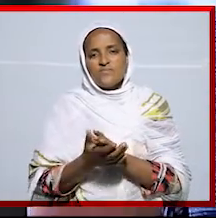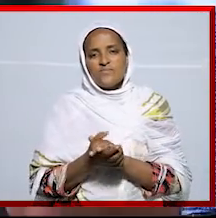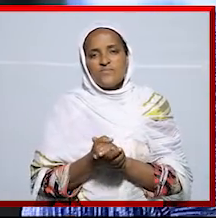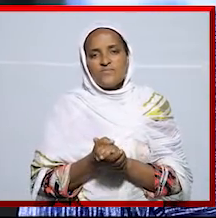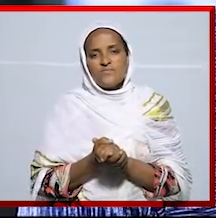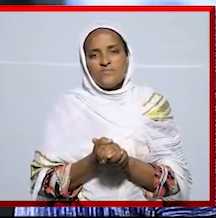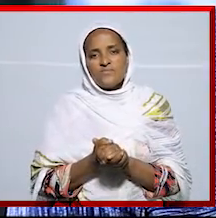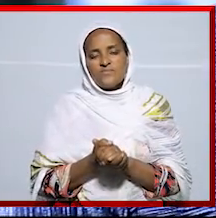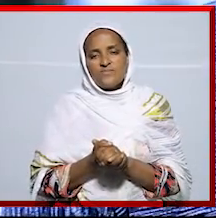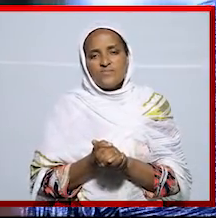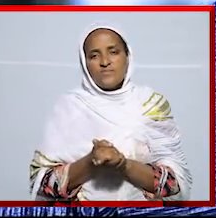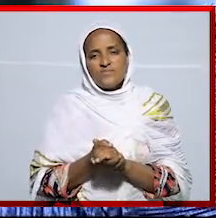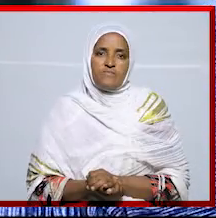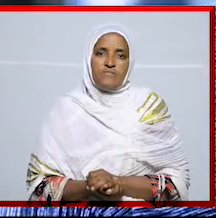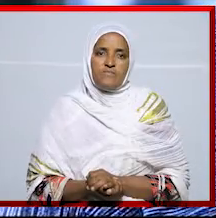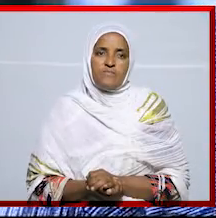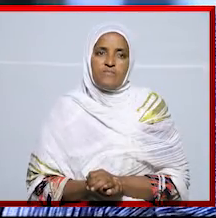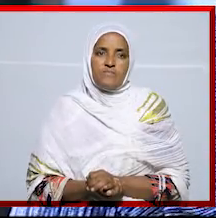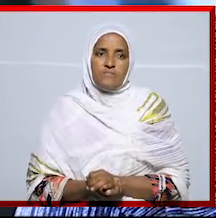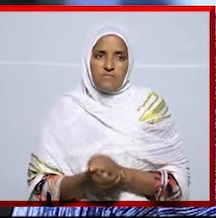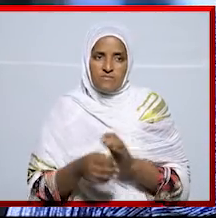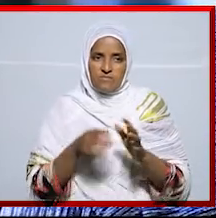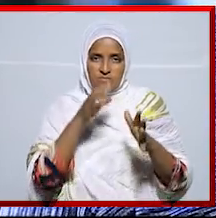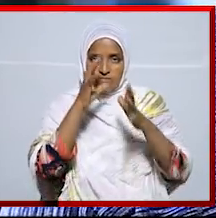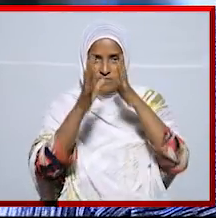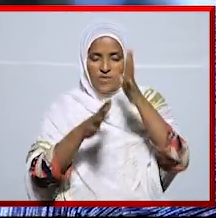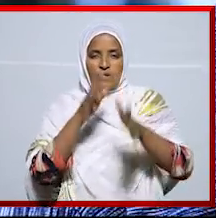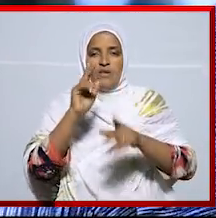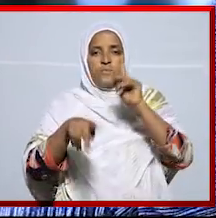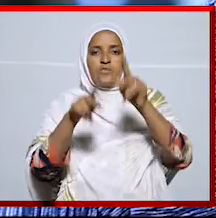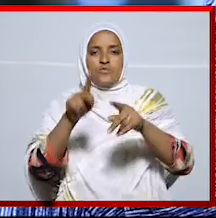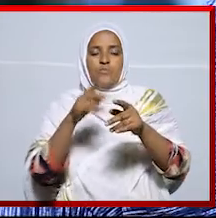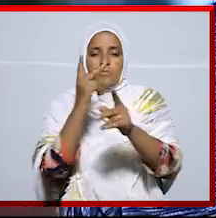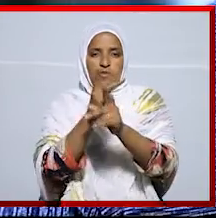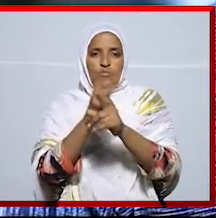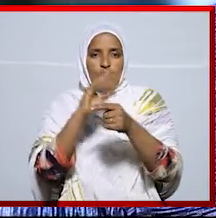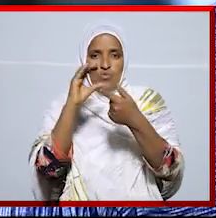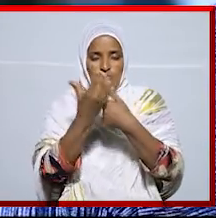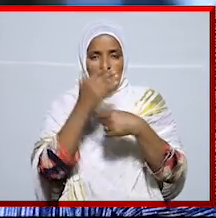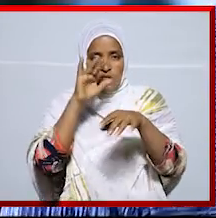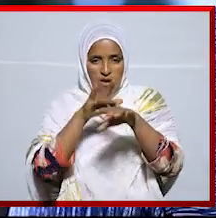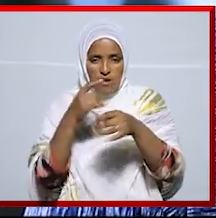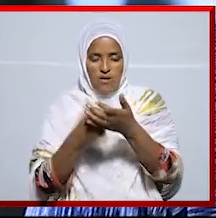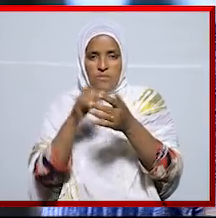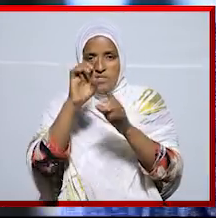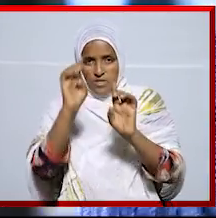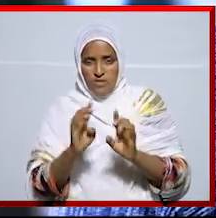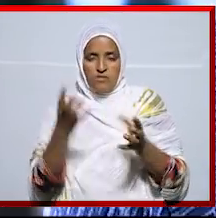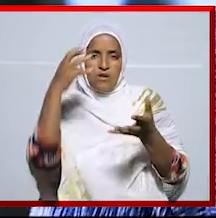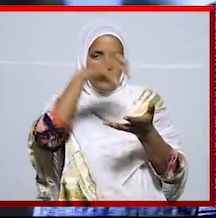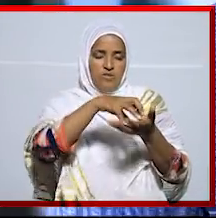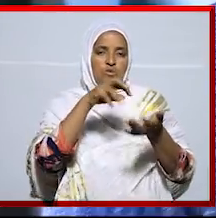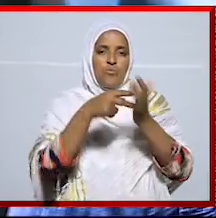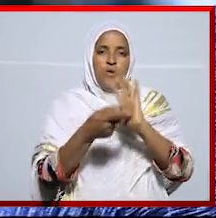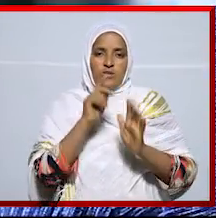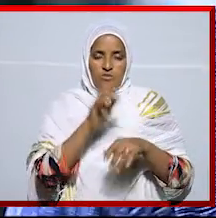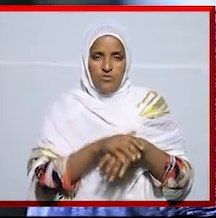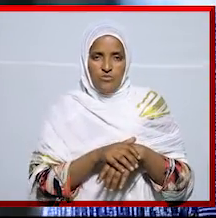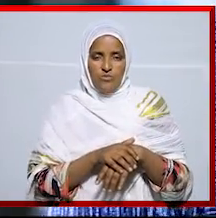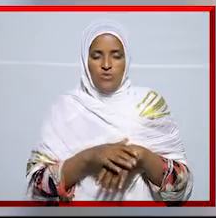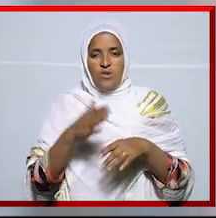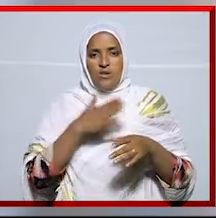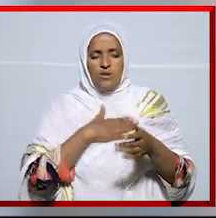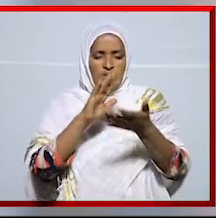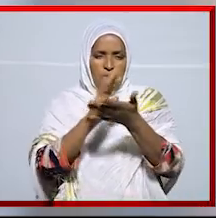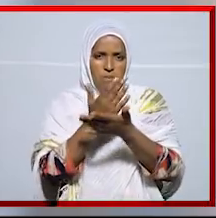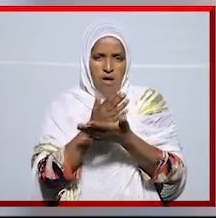የሚጠበቀውን ነገር አደርጋለሁኝ። ዓለም ላይ ደግሞ ከሚጠበቅብኝ ወይንም ማህበረሰቡ በሚጠበቅበት ሁኔታ በዛ ቅርጽ እካተታለሁ ማለት